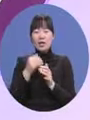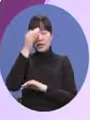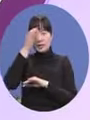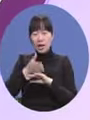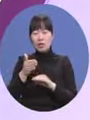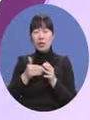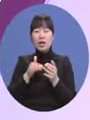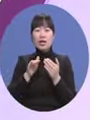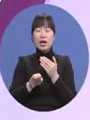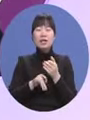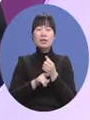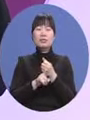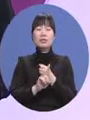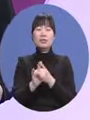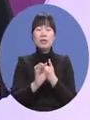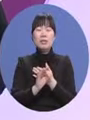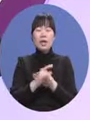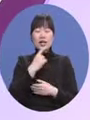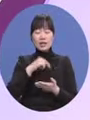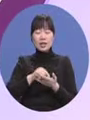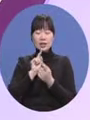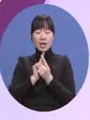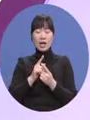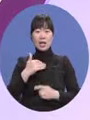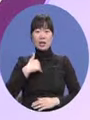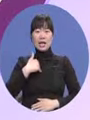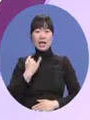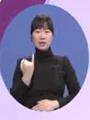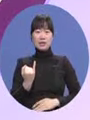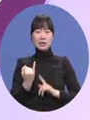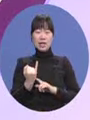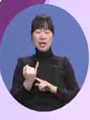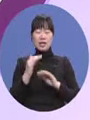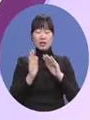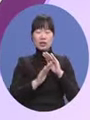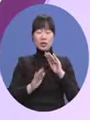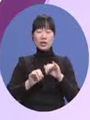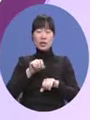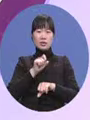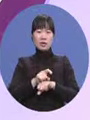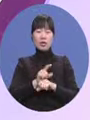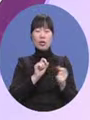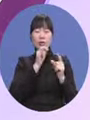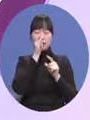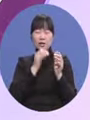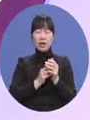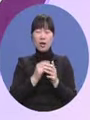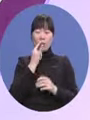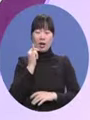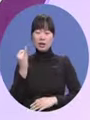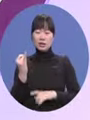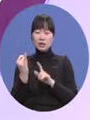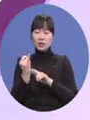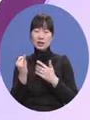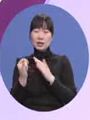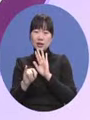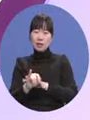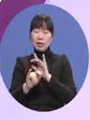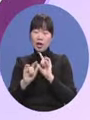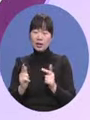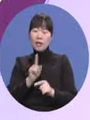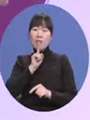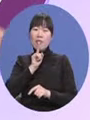사과를 시킨다는 건 어떤 의미가 있냐? 당한 나한테는 정당성이 회복돼요. 엄마가 너 잘못 아니야. 아무리 얘기하면